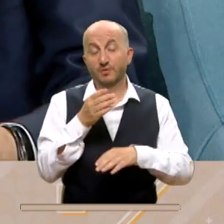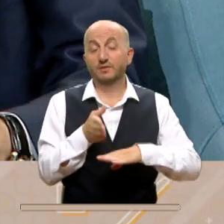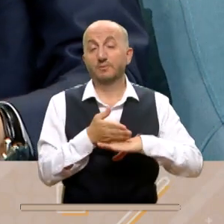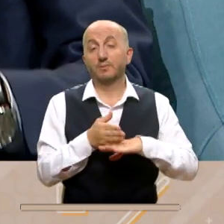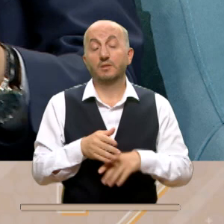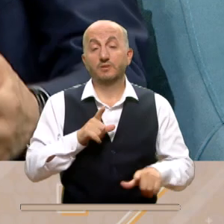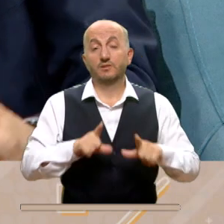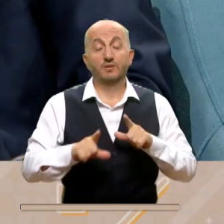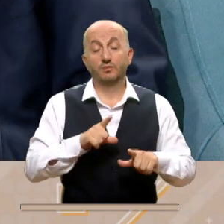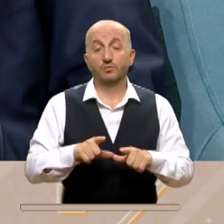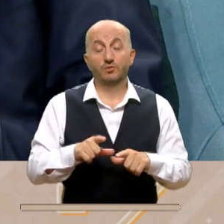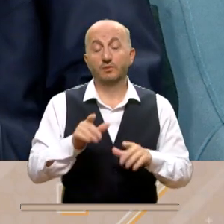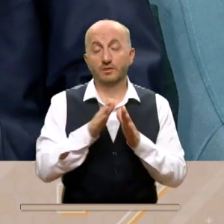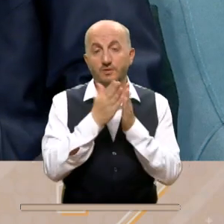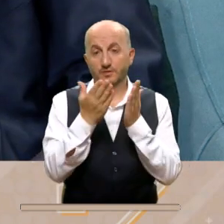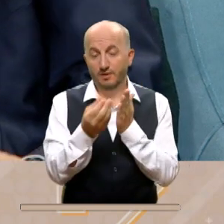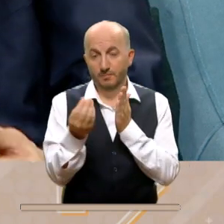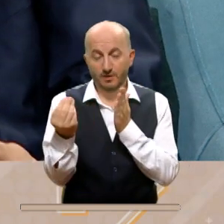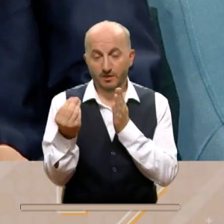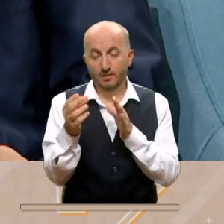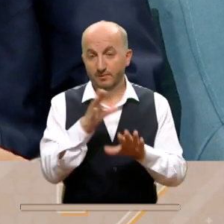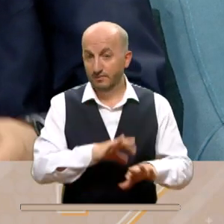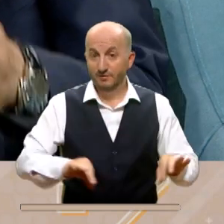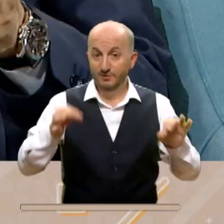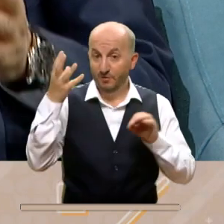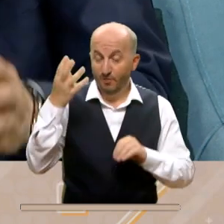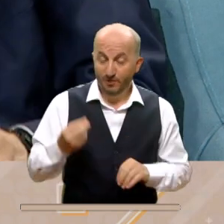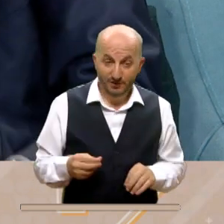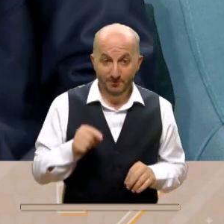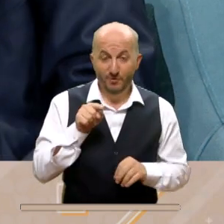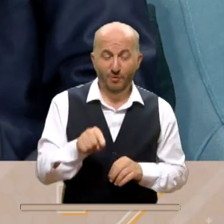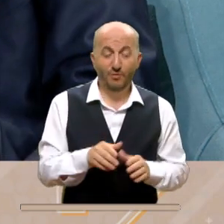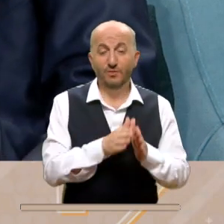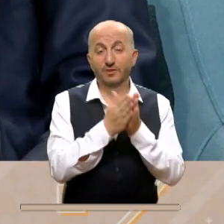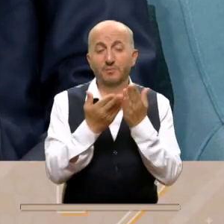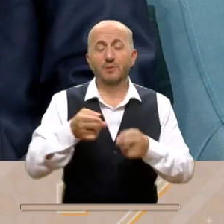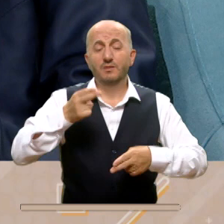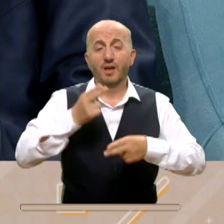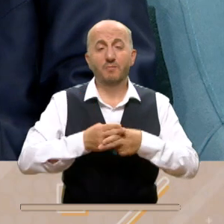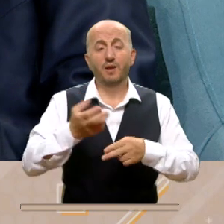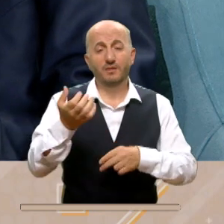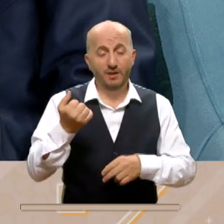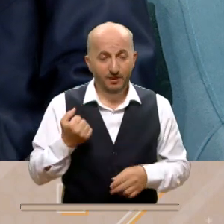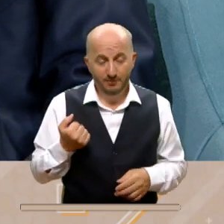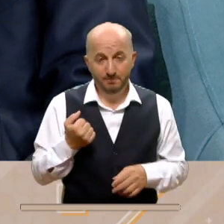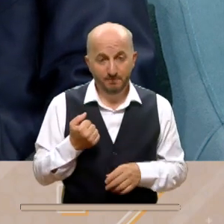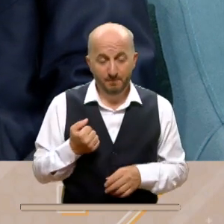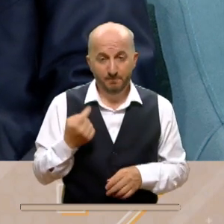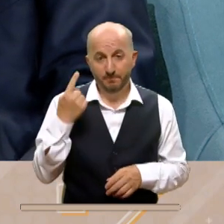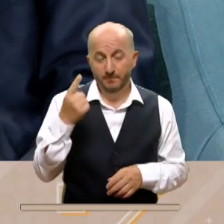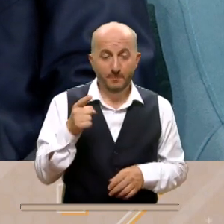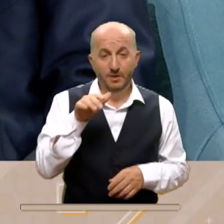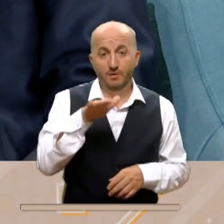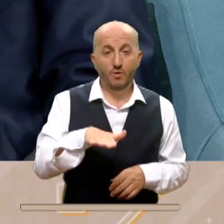ihtiyaç duyacakları kitaplar. Bunlarda hazırlıklı olalım, o kitaplarımızı hemen alalım. Yani bir şekilde bir